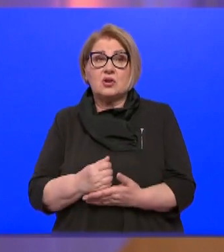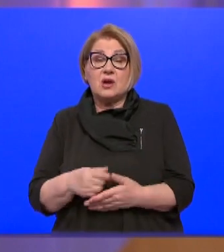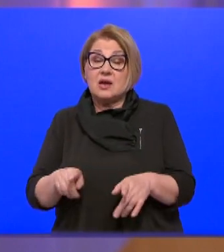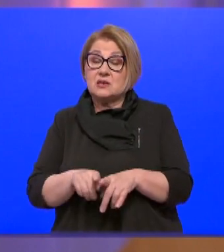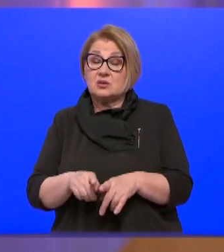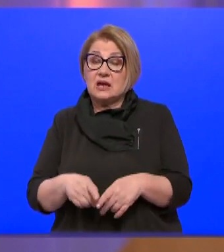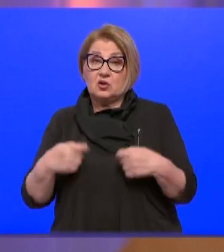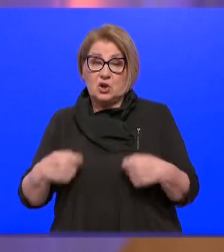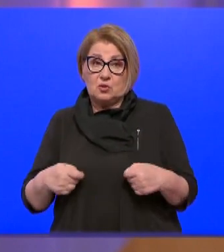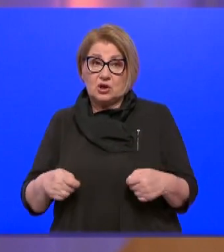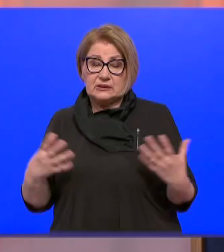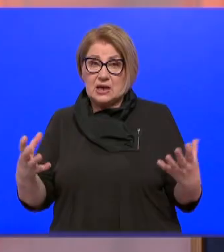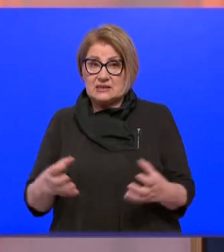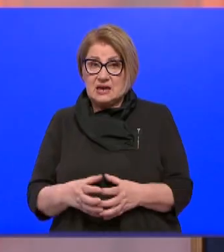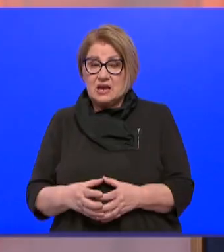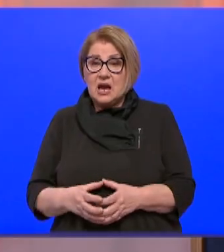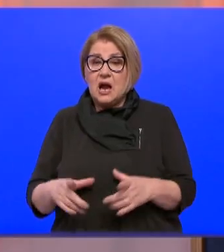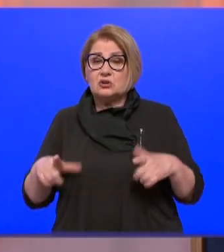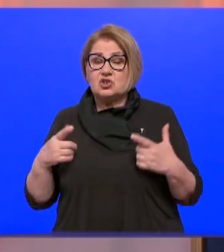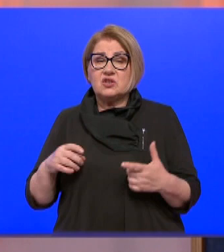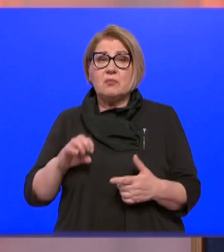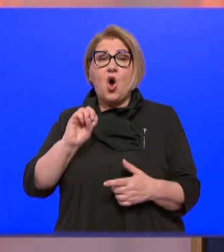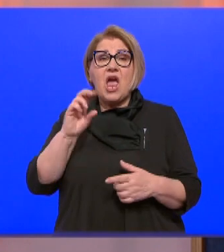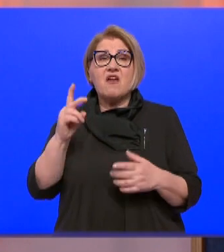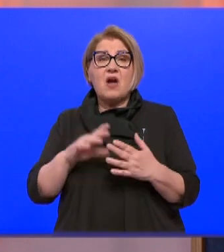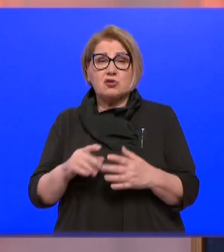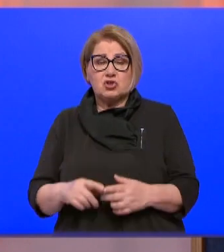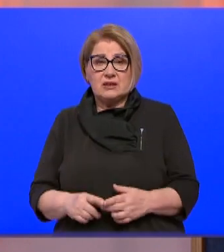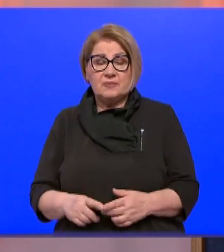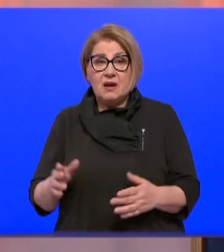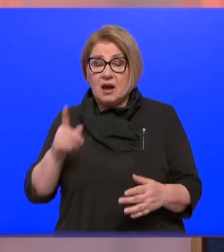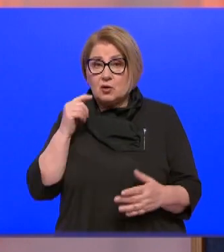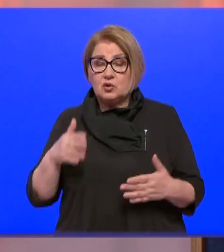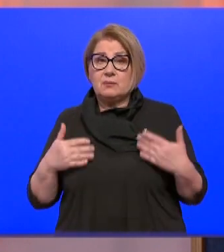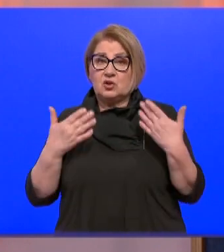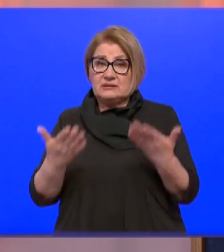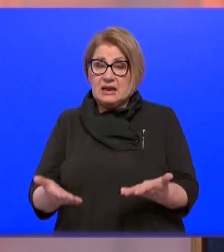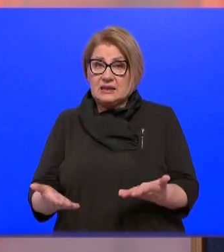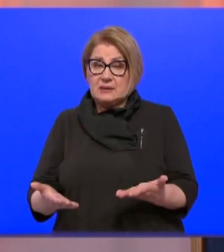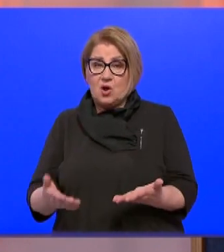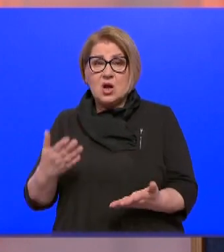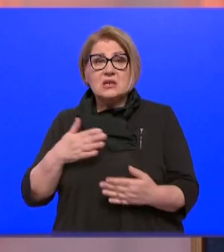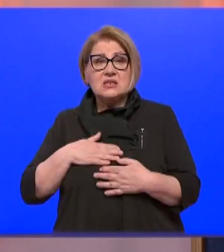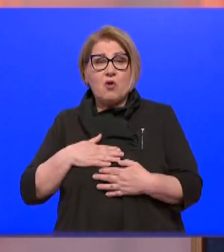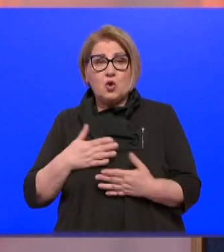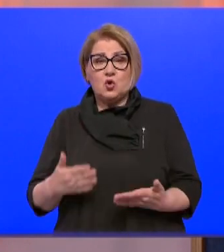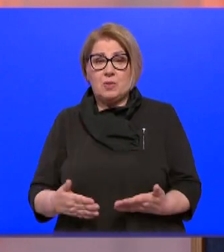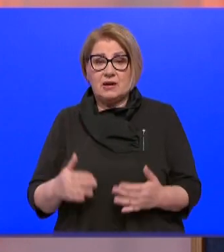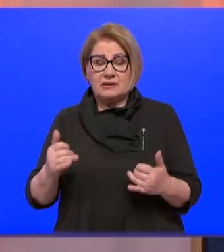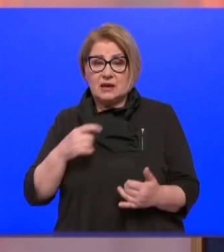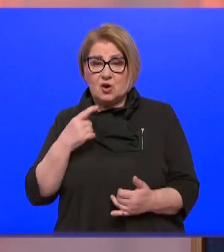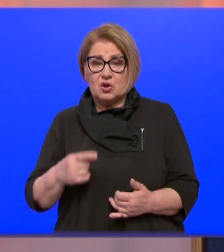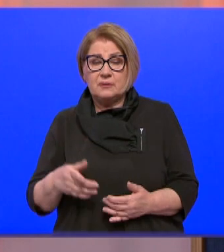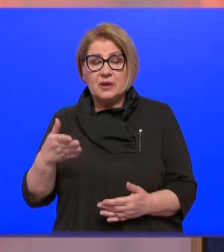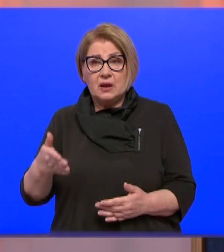obogate zajednicu. Ali onda živimo evanđelje, ako jednostavno ljudima damo priliku, poštovanje i svoju ljubav. Kad već govorimo